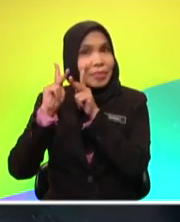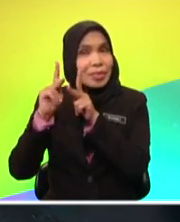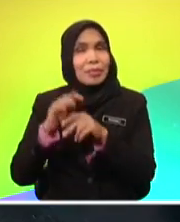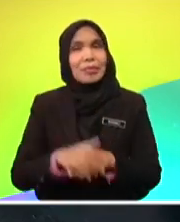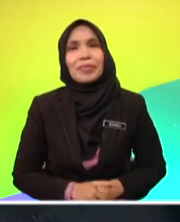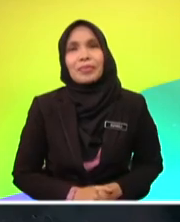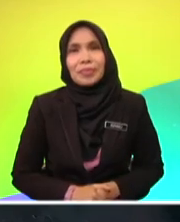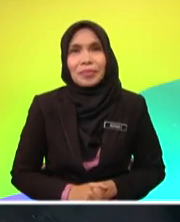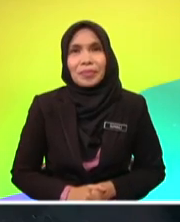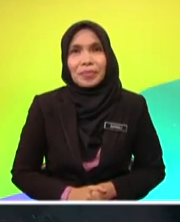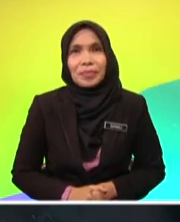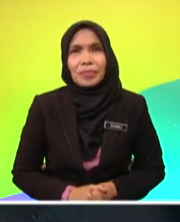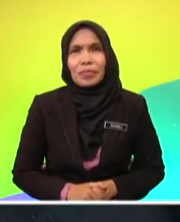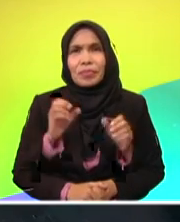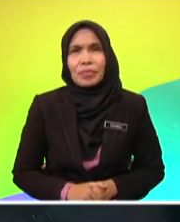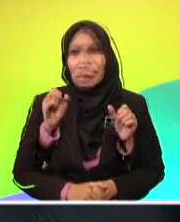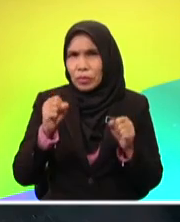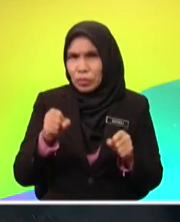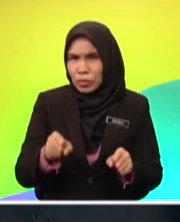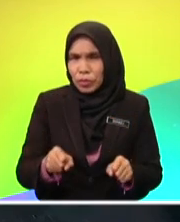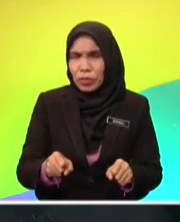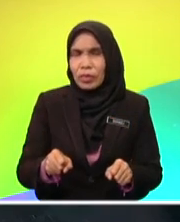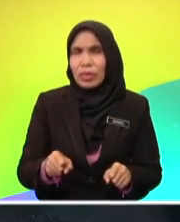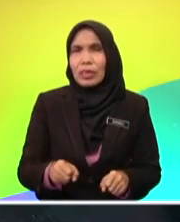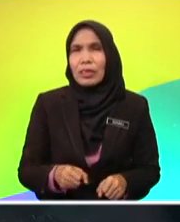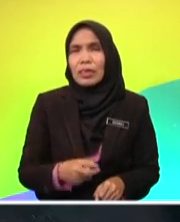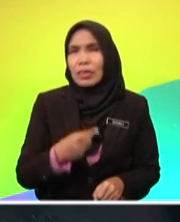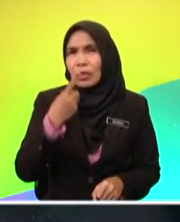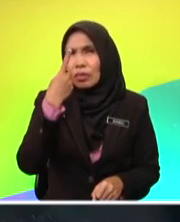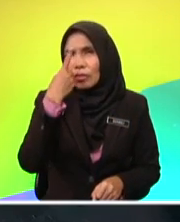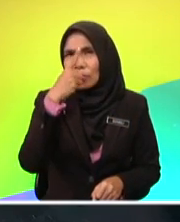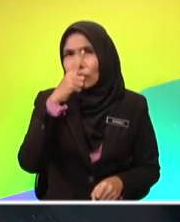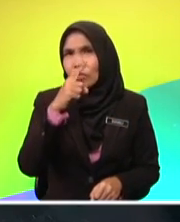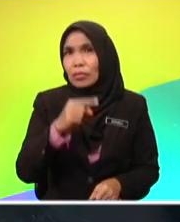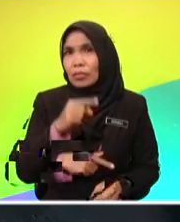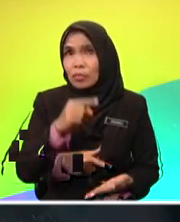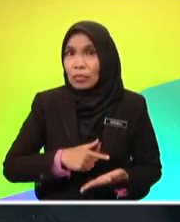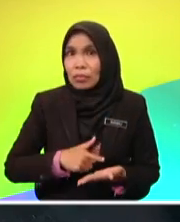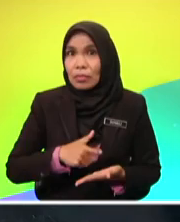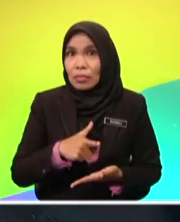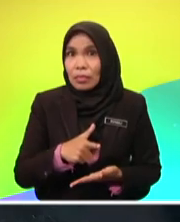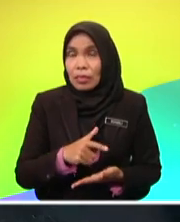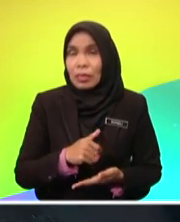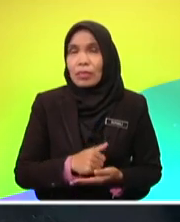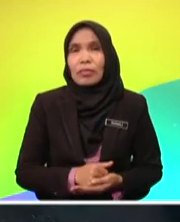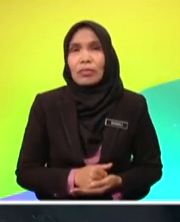ni boleh untuk menyeberangi sungai. Jadi, dia boleh dibuat titi.